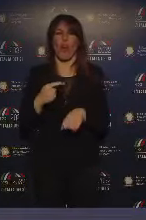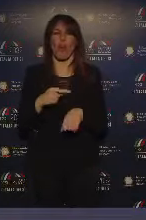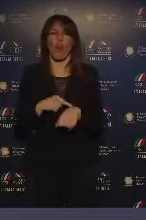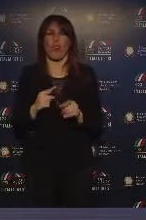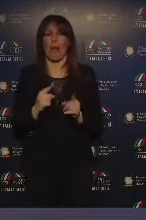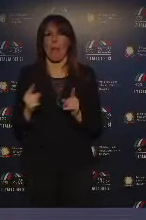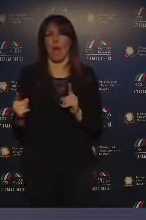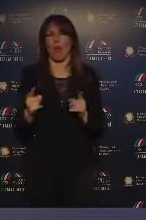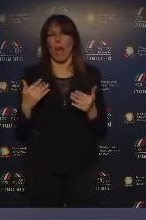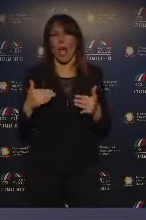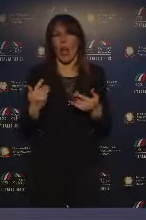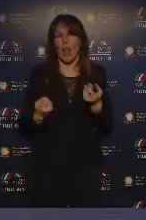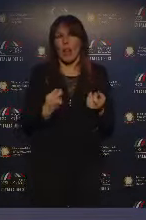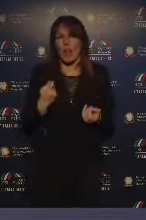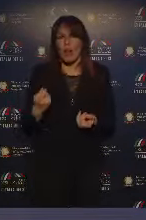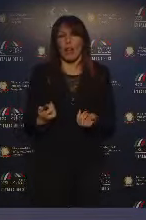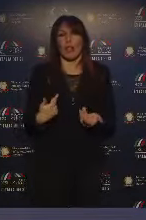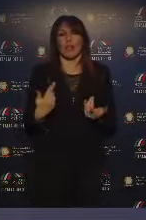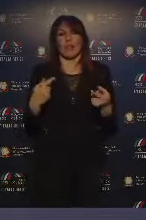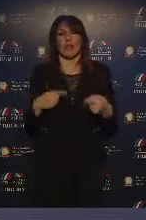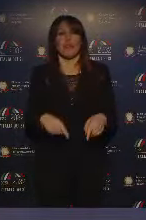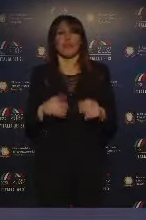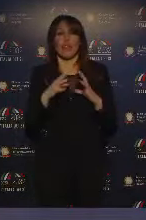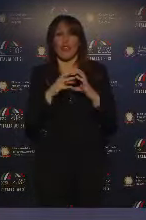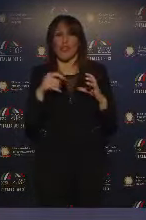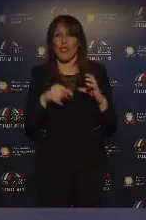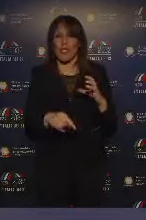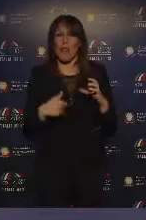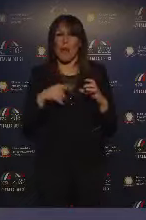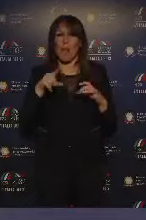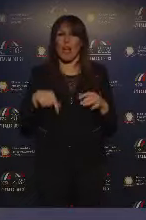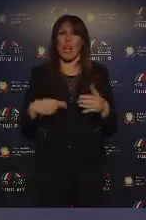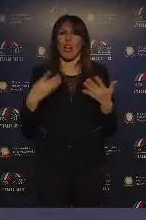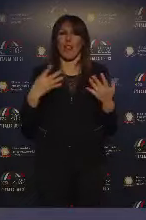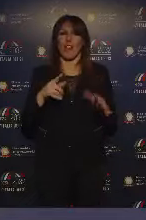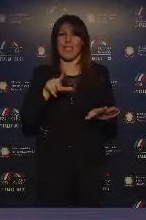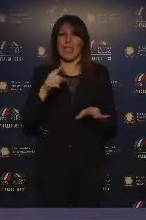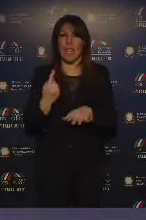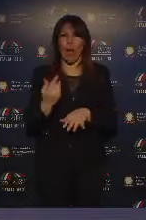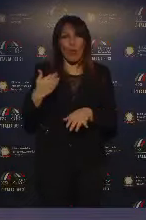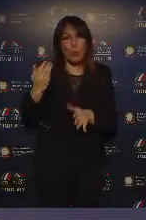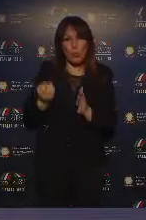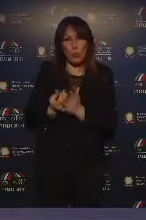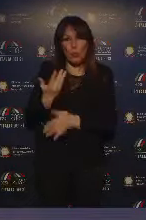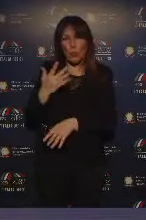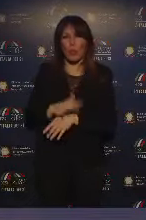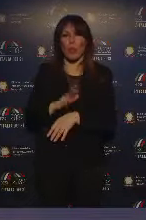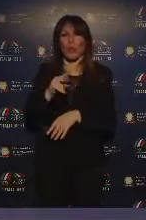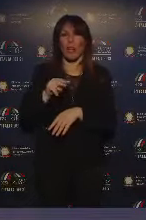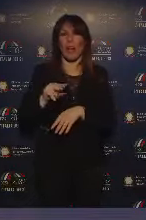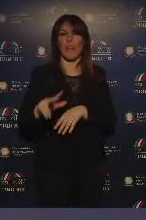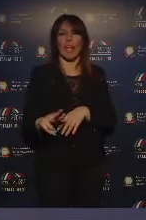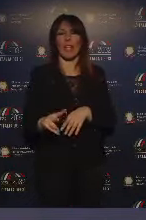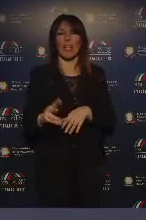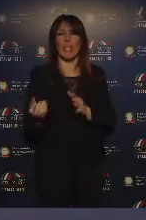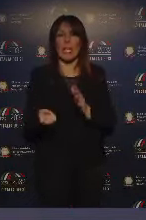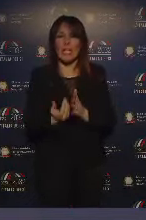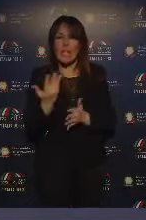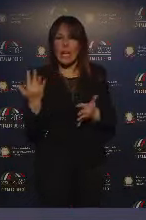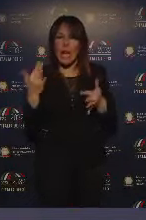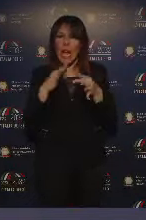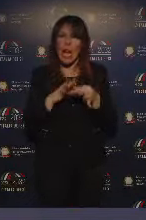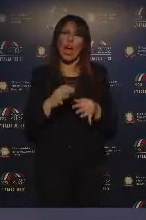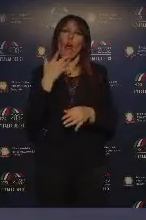questa benedetta società creata nel 1971 l'abbiamo riportata in vita nel 2023 e l'obiettivo è di